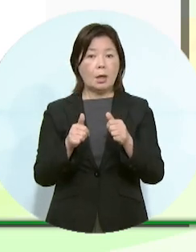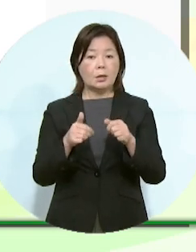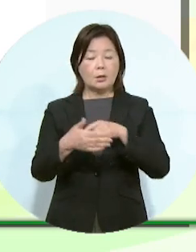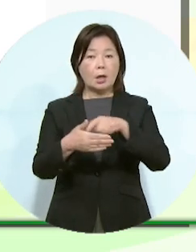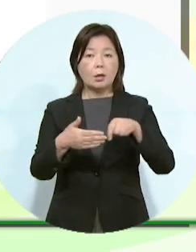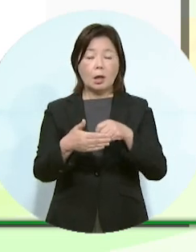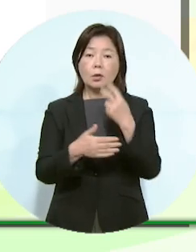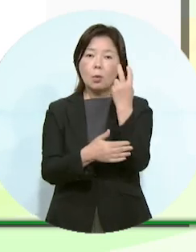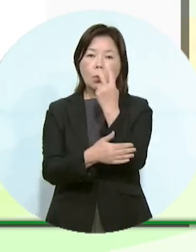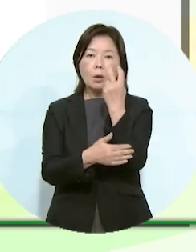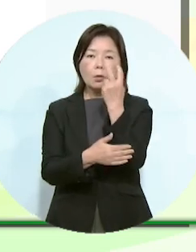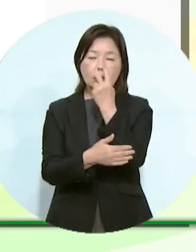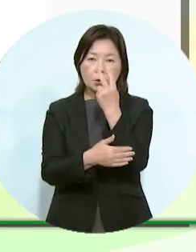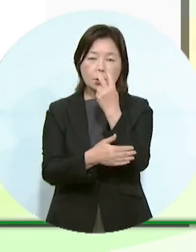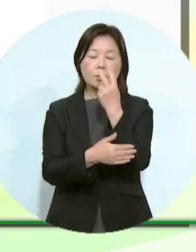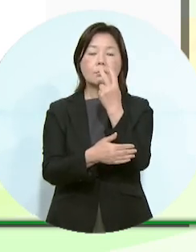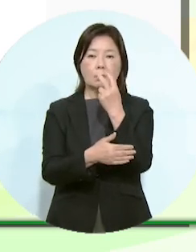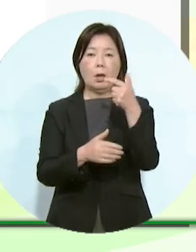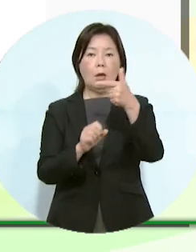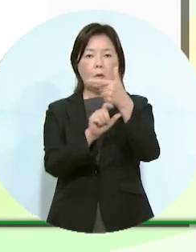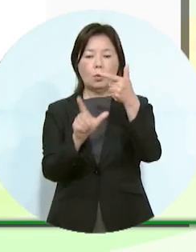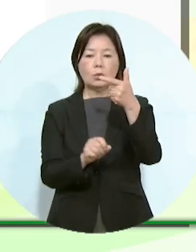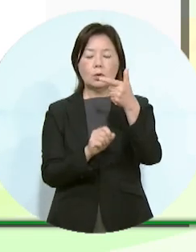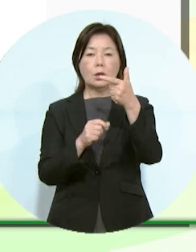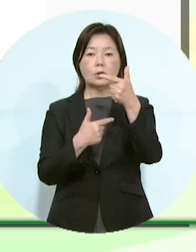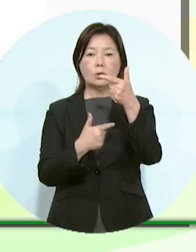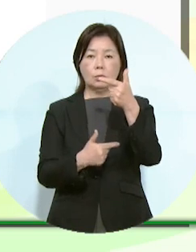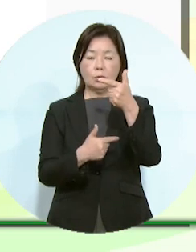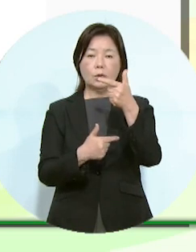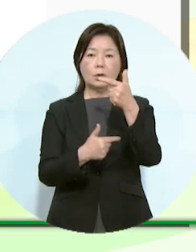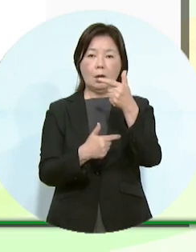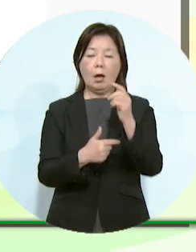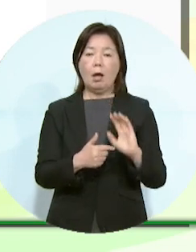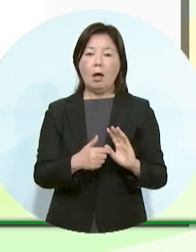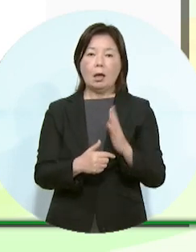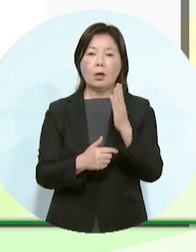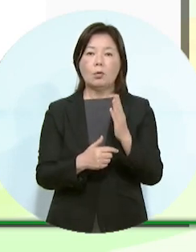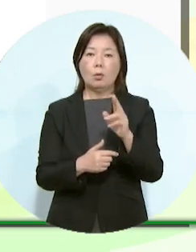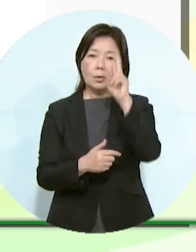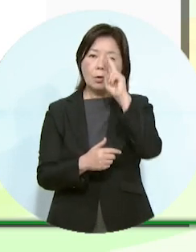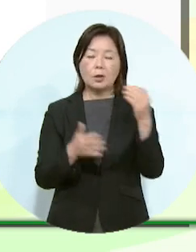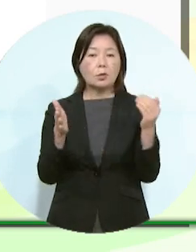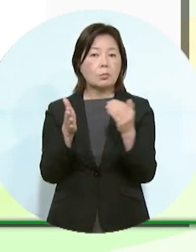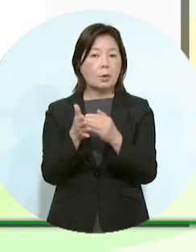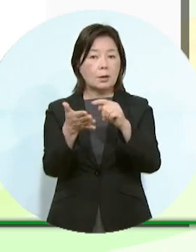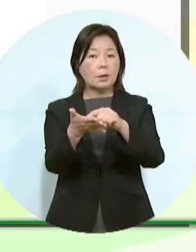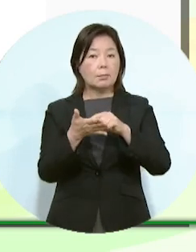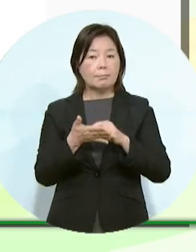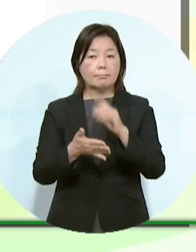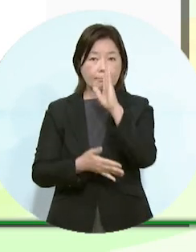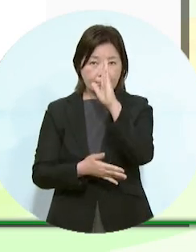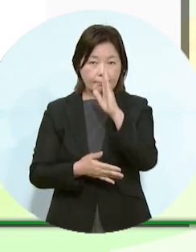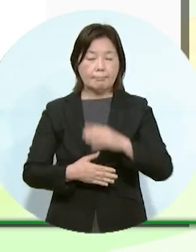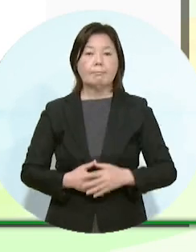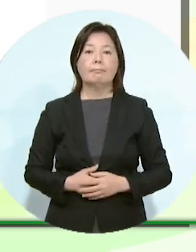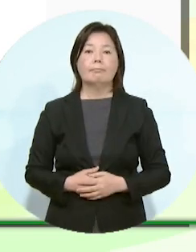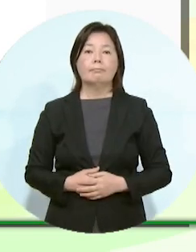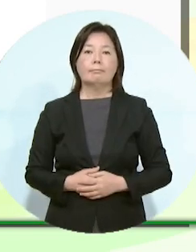要項を確認の上、6月6日火曜日の正午必着でお申し込みください。